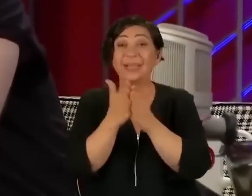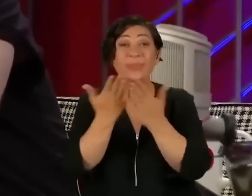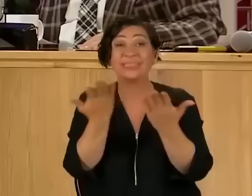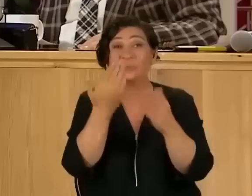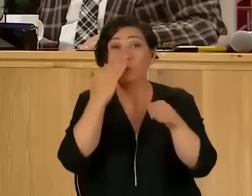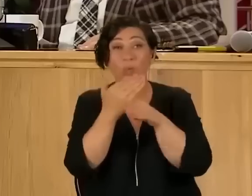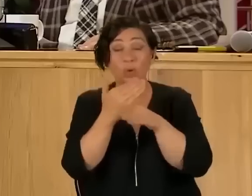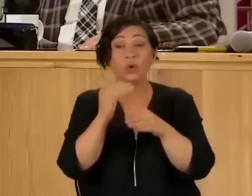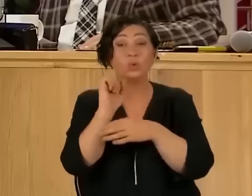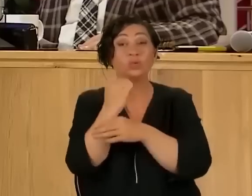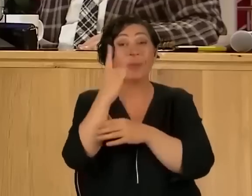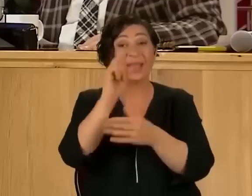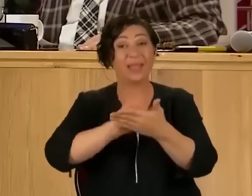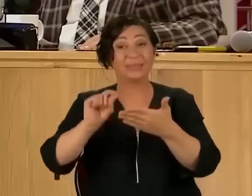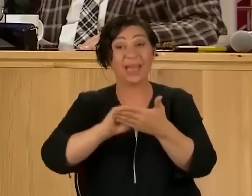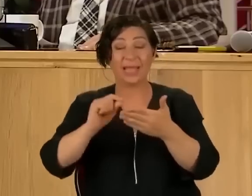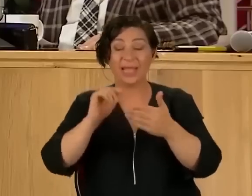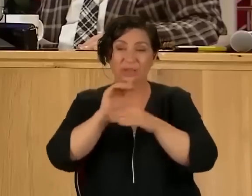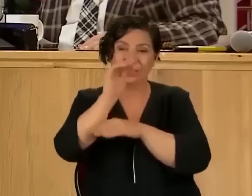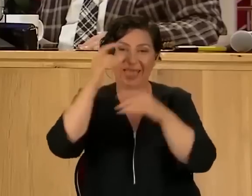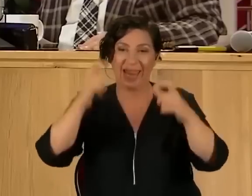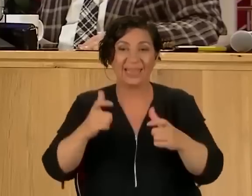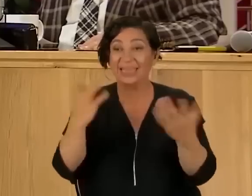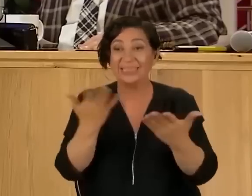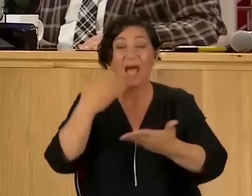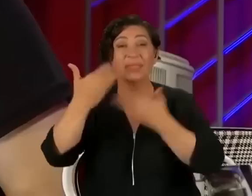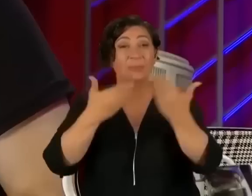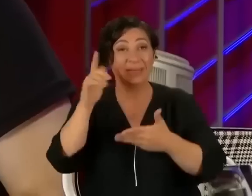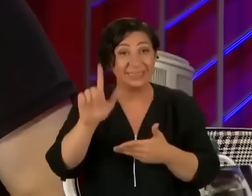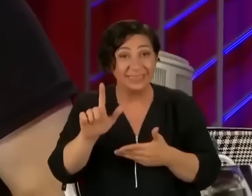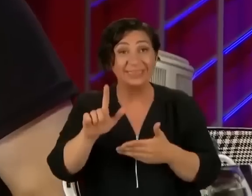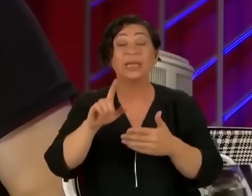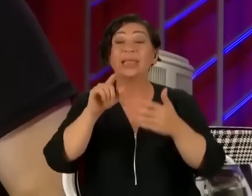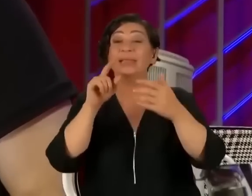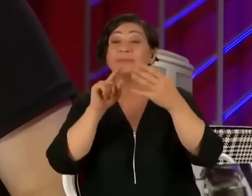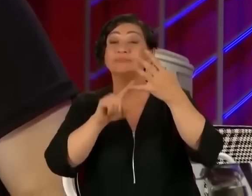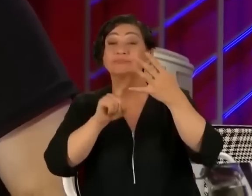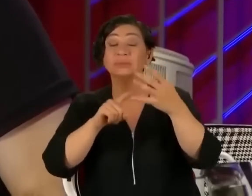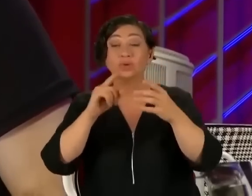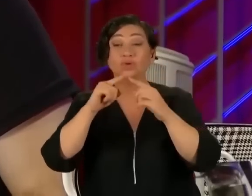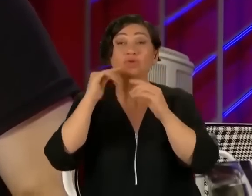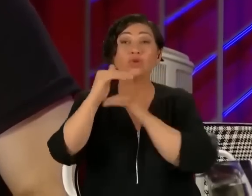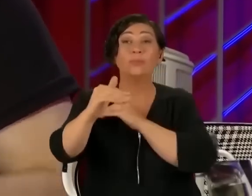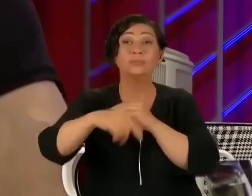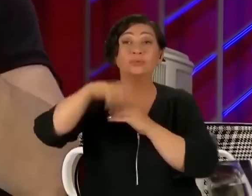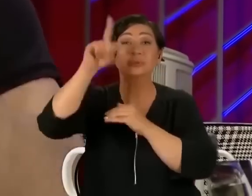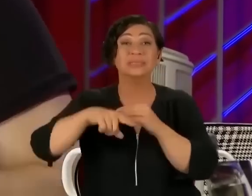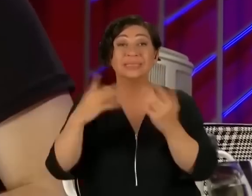etkiledi? C. Usta bir yazar yaşadığı yerleri eserlerinde ne ölçüde anlatmalıdır? D. Günümüzdeki toplumsal ilişkileri nasıl